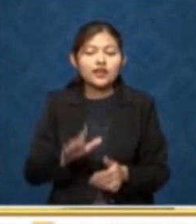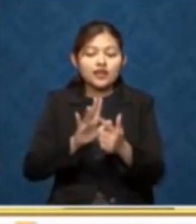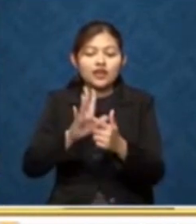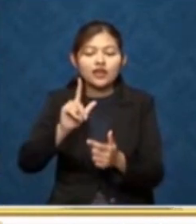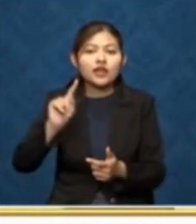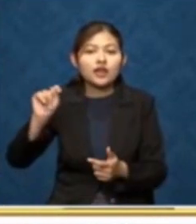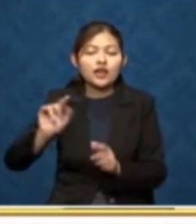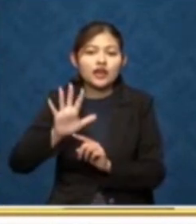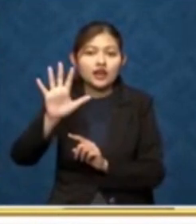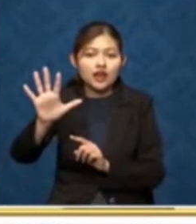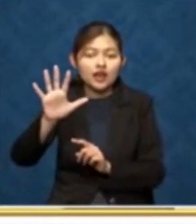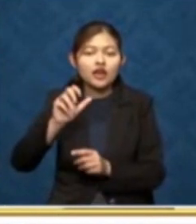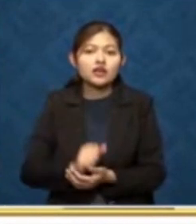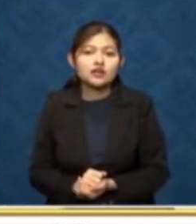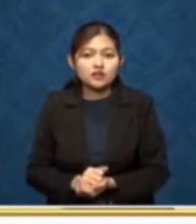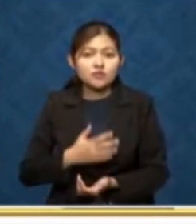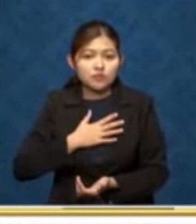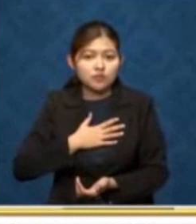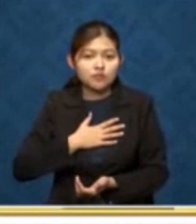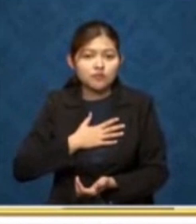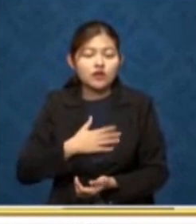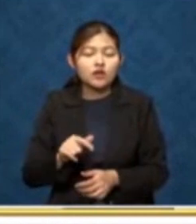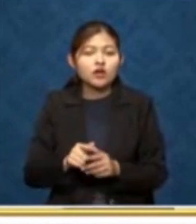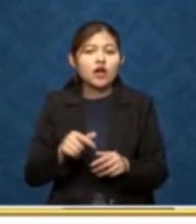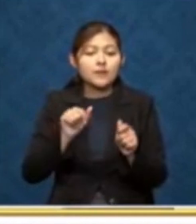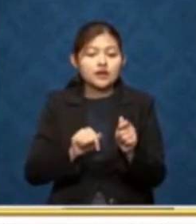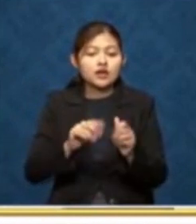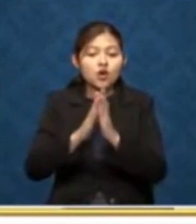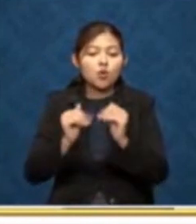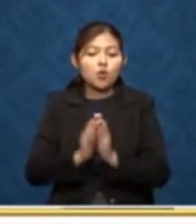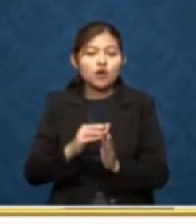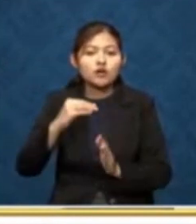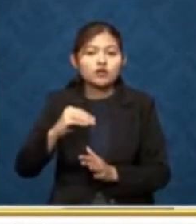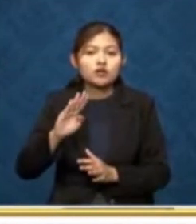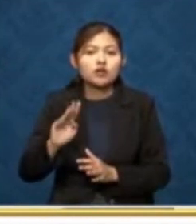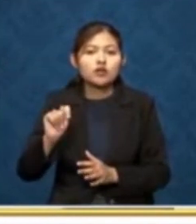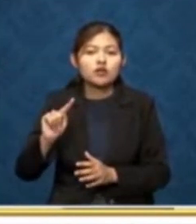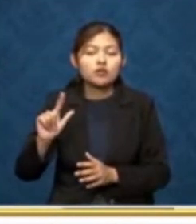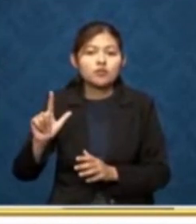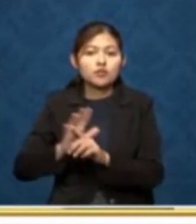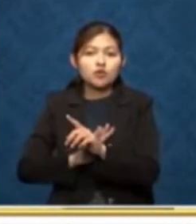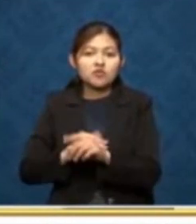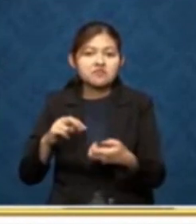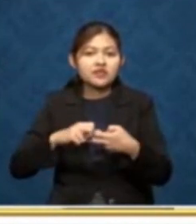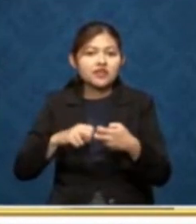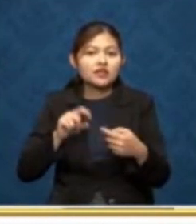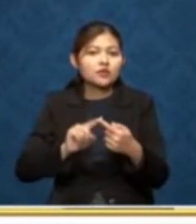ทยอำเภอชาติตระการและอำเภอวัดโบดมีปัญหาที่ดินของป่าไม้มากกว่